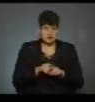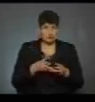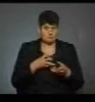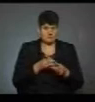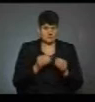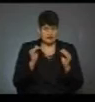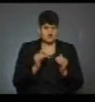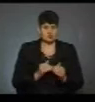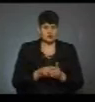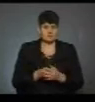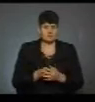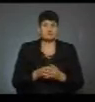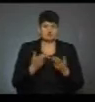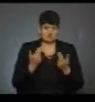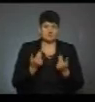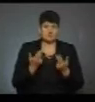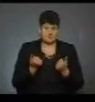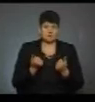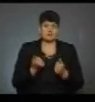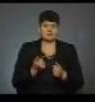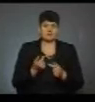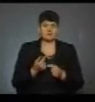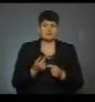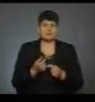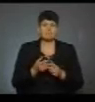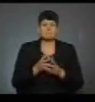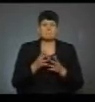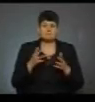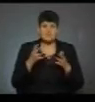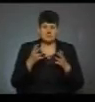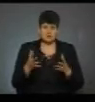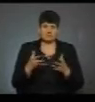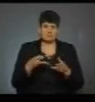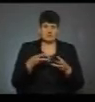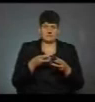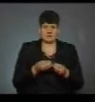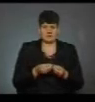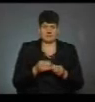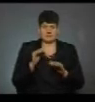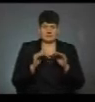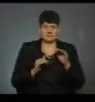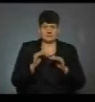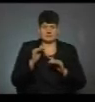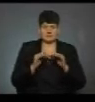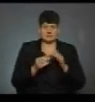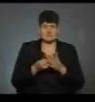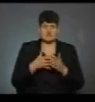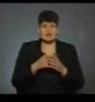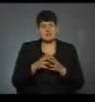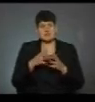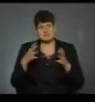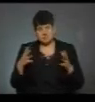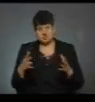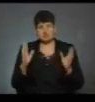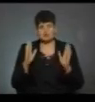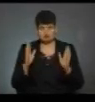зниження тарифу? Так, значно суттєвіше, ніж вартість природного газу. Воно впливає на коливання тарифу, не на зниження, а можливо і на збільшення, якщо